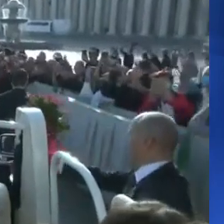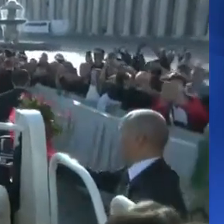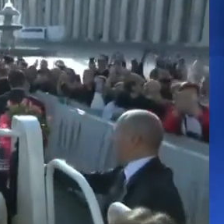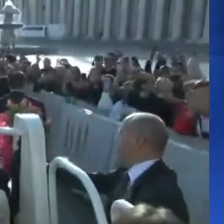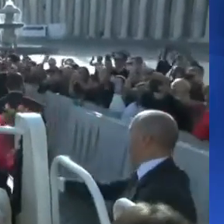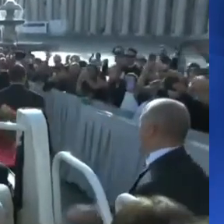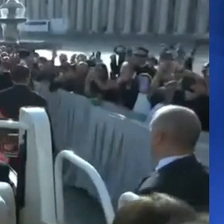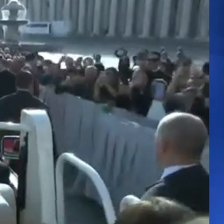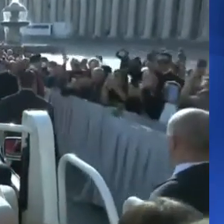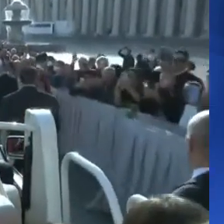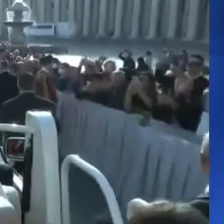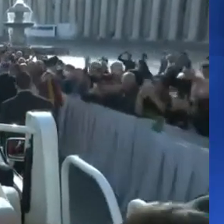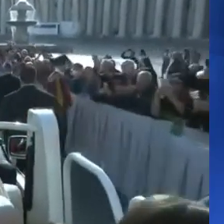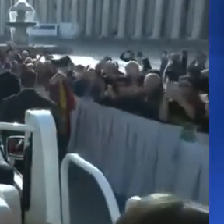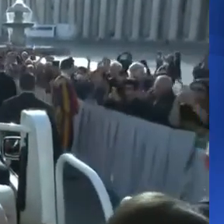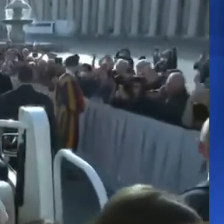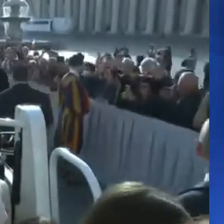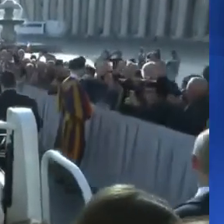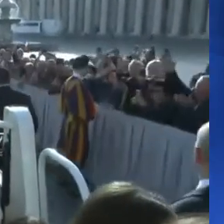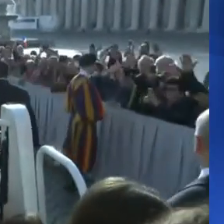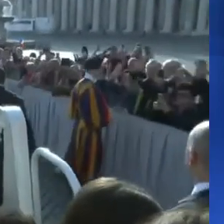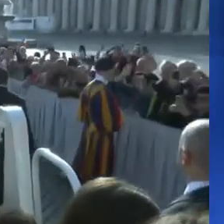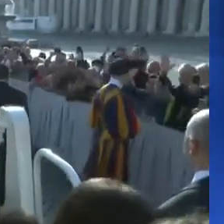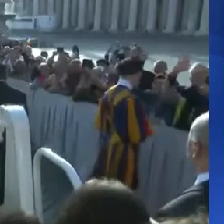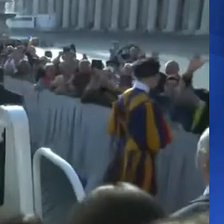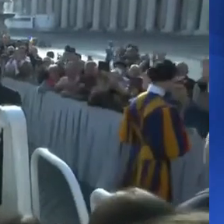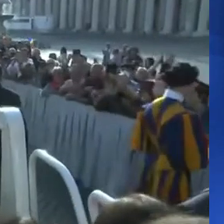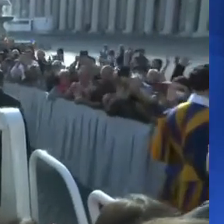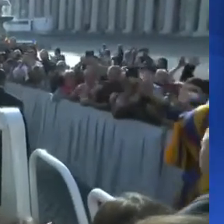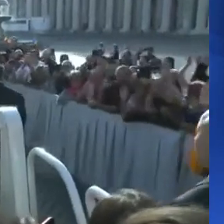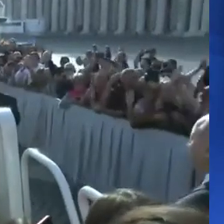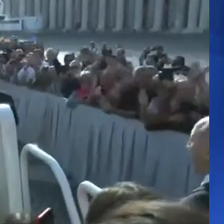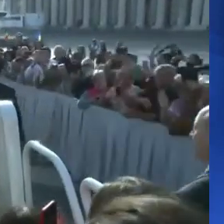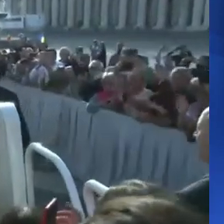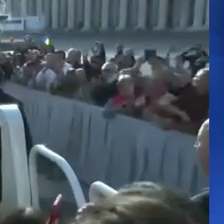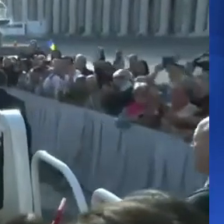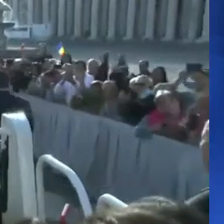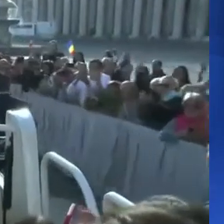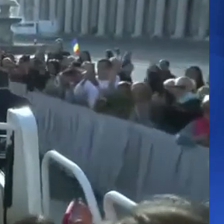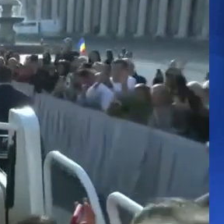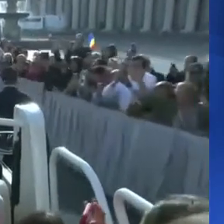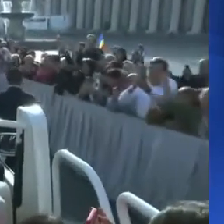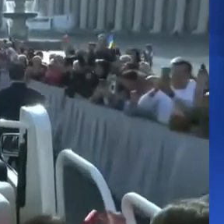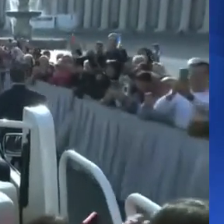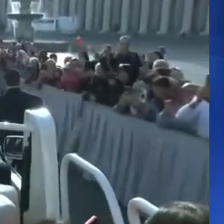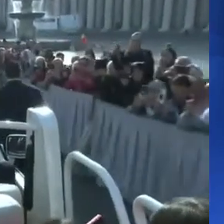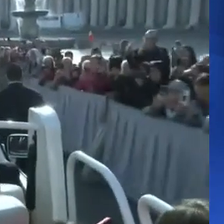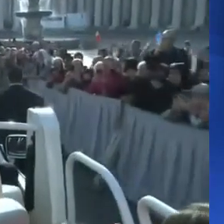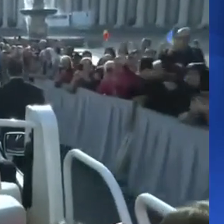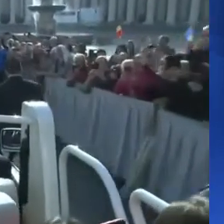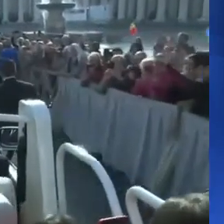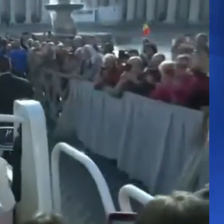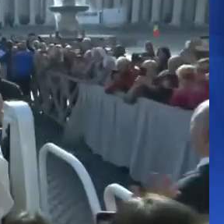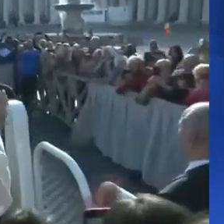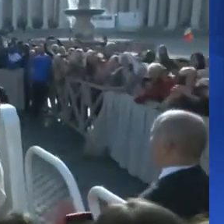إلى المؤمنين القادمين من المملكة الأردنية الهاشمية، إلى المؤمنين القادمين من جمهورية مصر